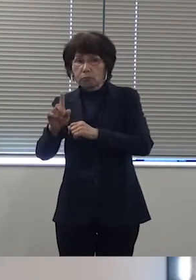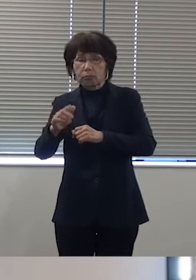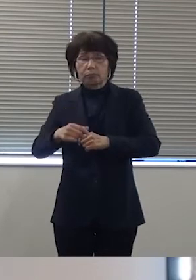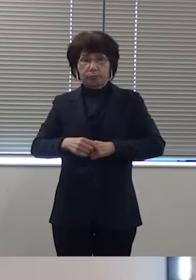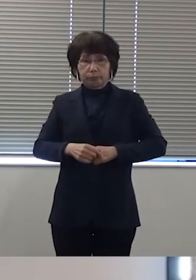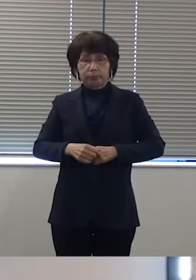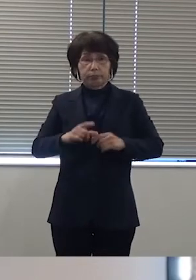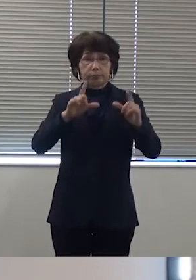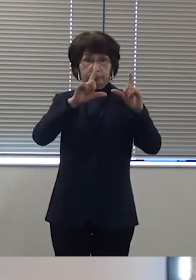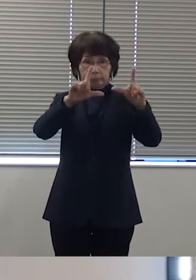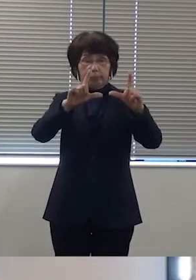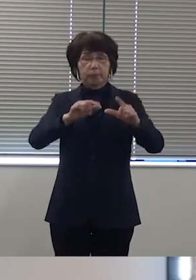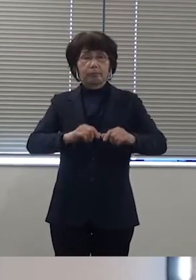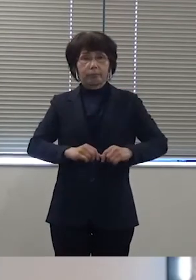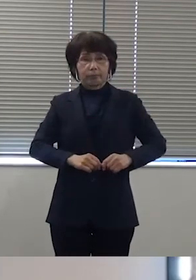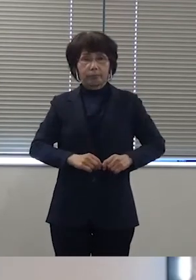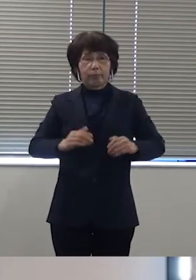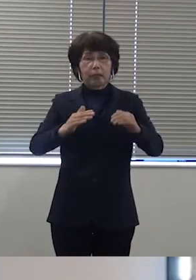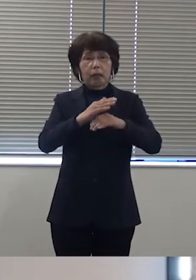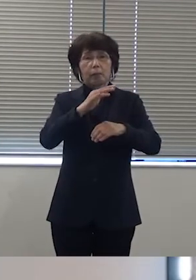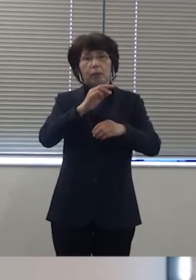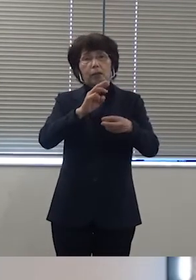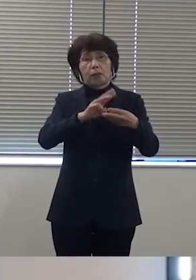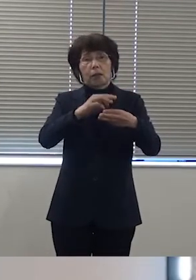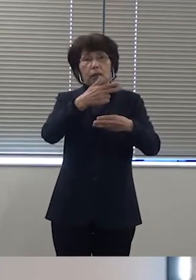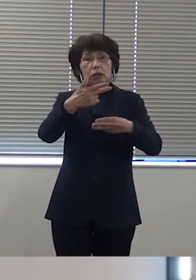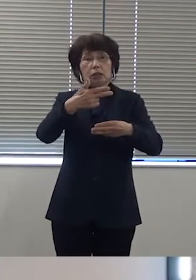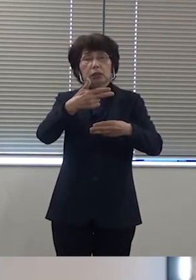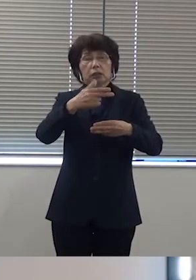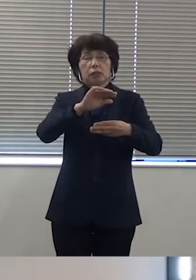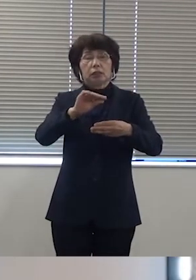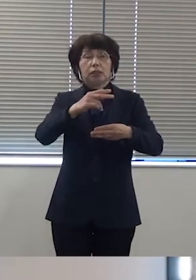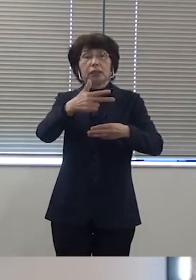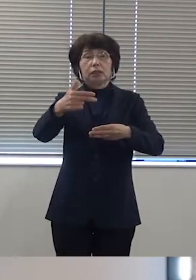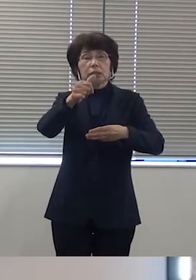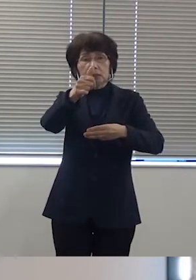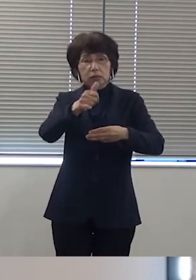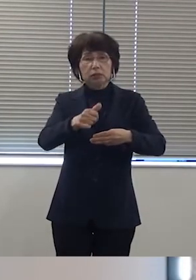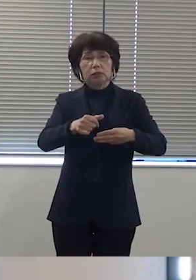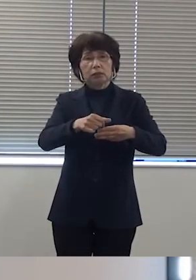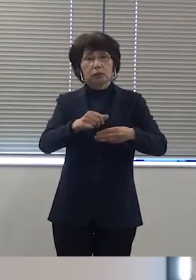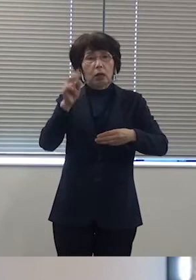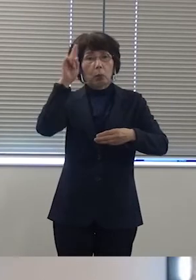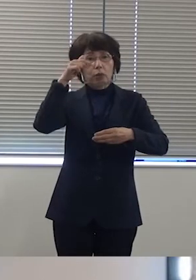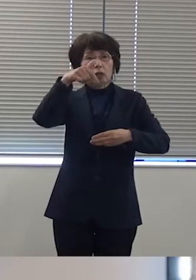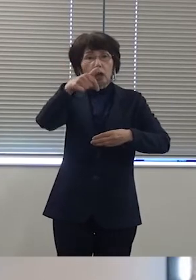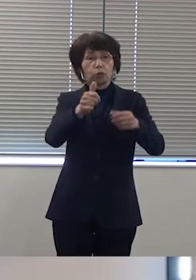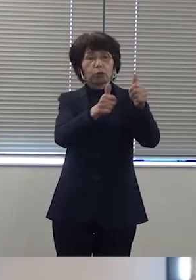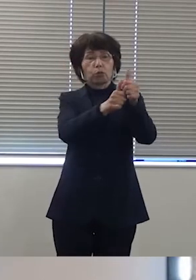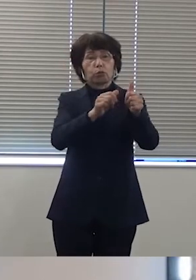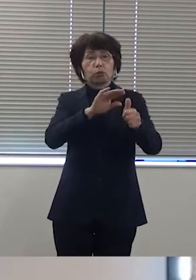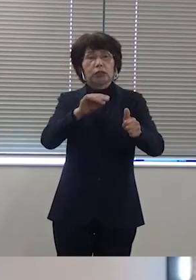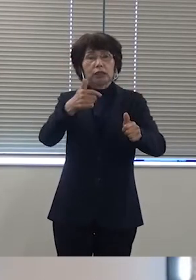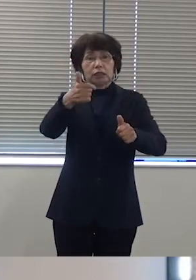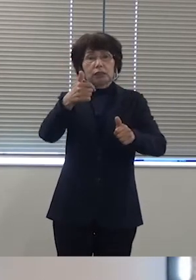ので、まあ、我々もあのいろいろメニューが具体になったらタイアップしたいというふうに思っておりますが、まあ、今回はですね、ナ